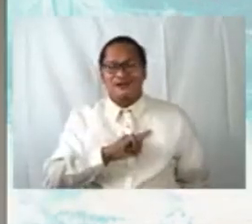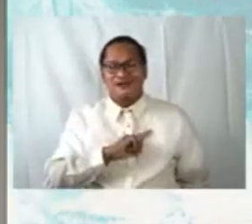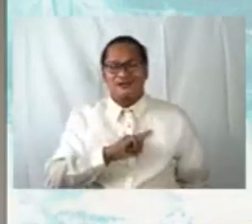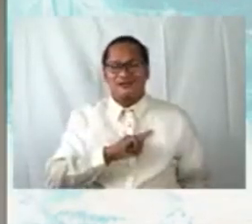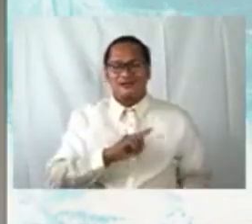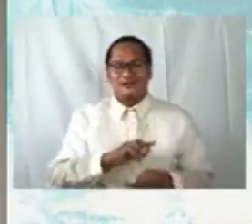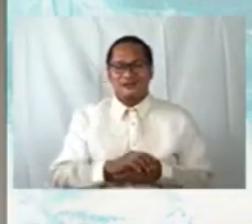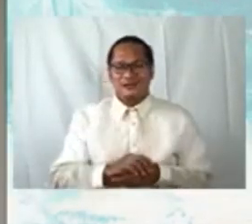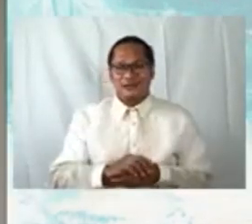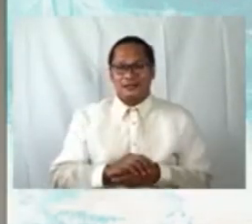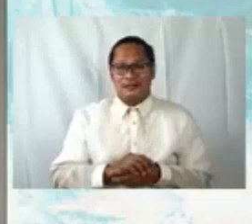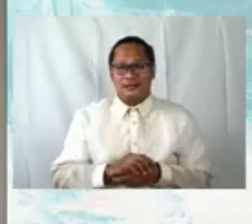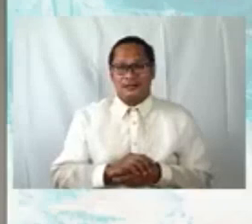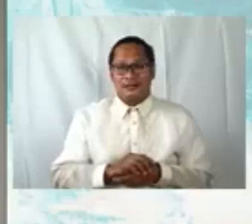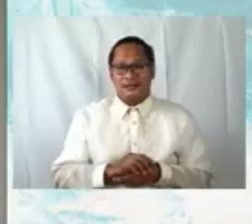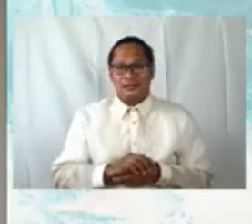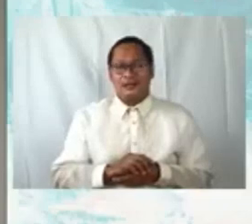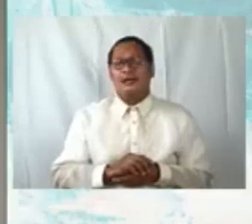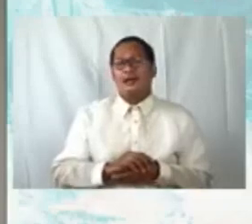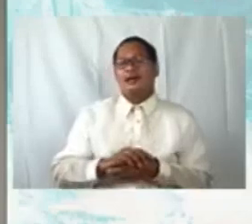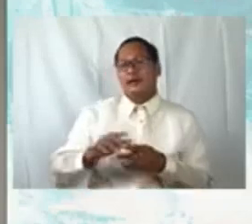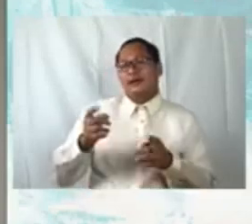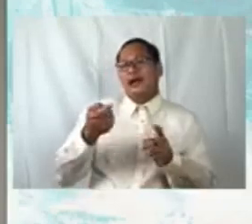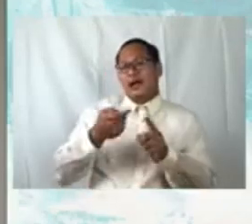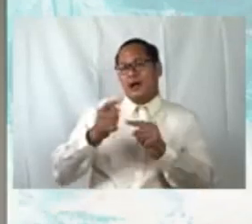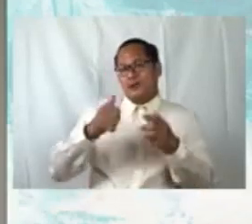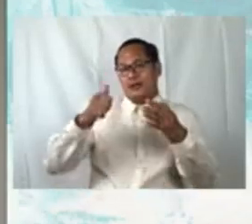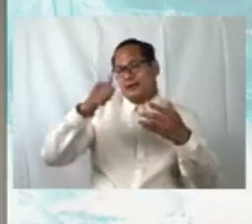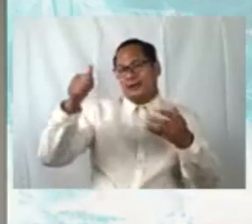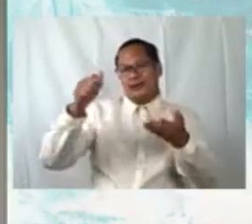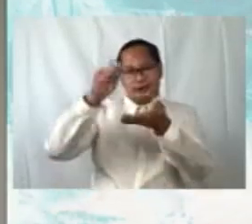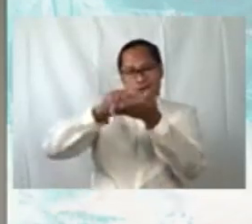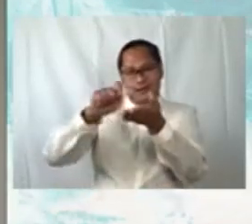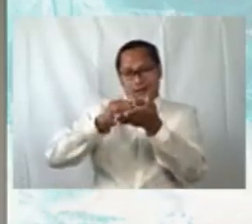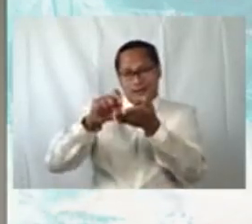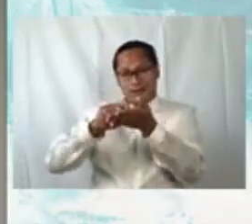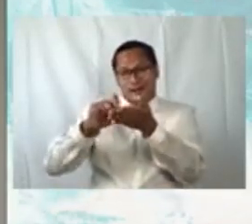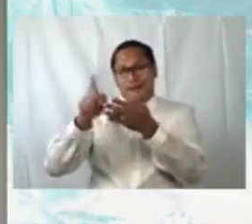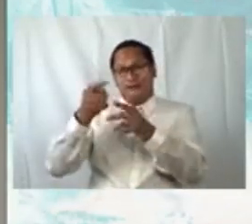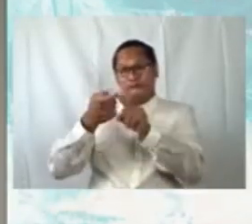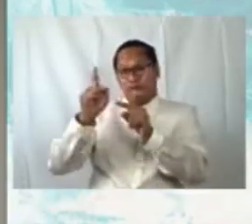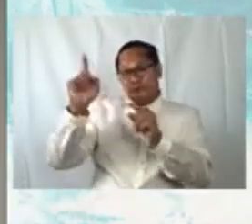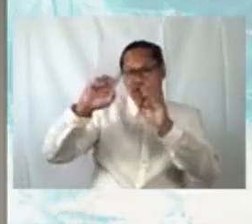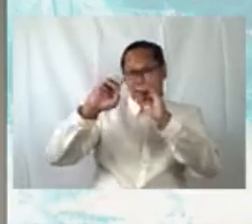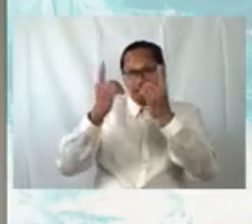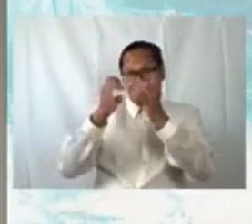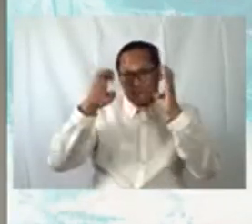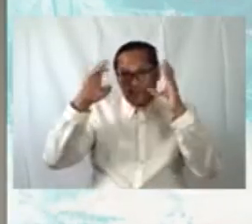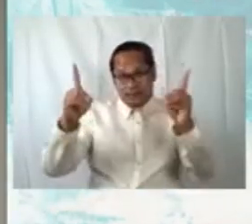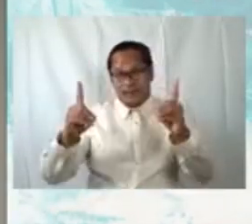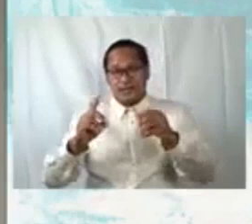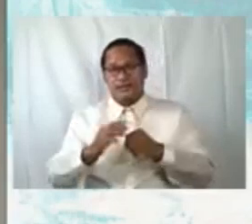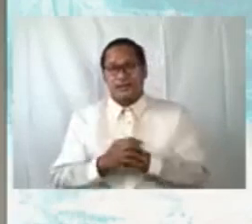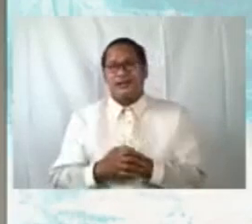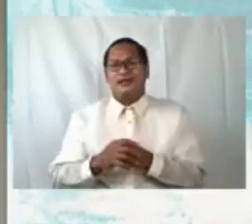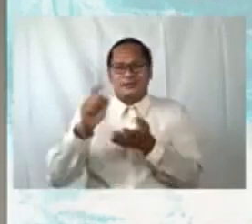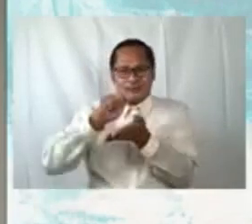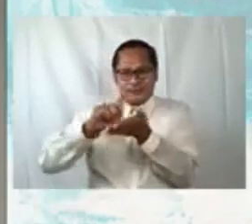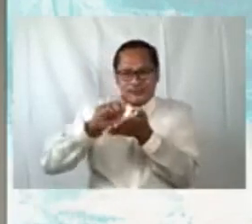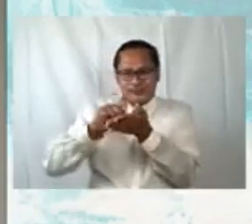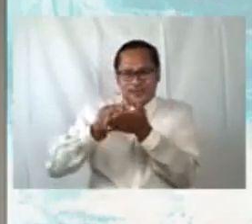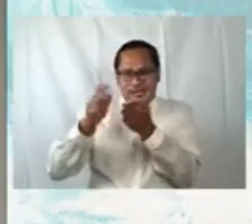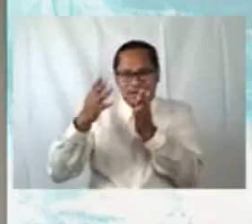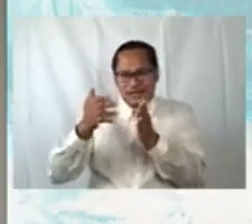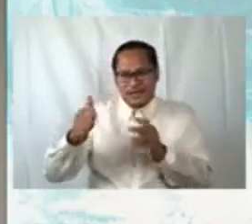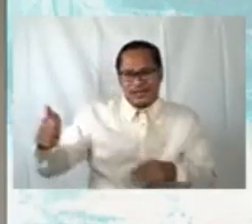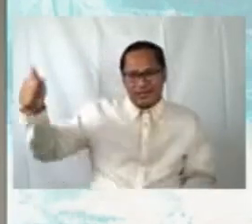ating talihim ng Departamento ng Edukasyon, si Secretary